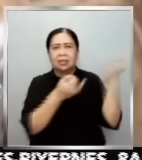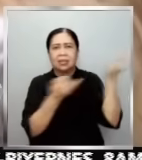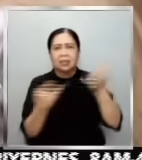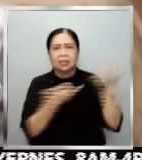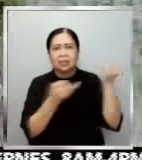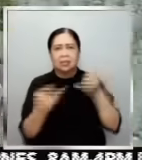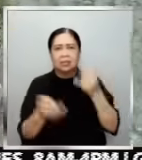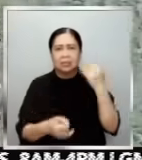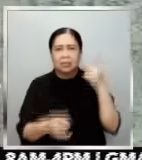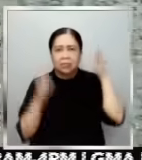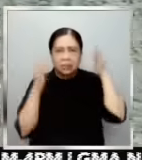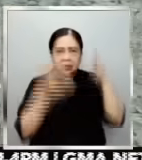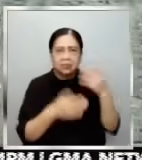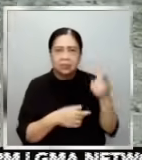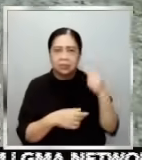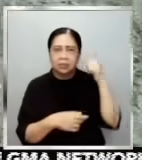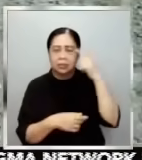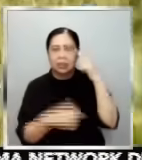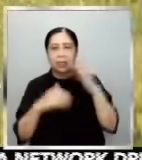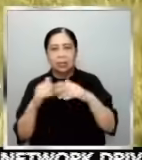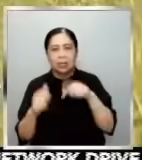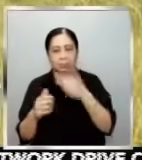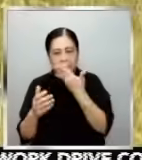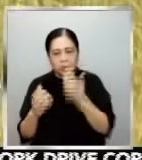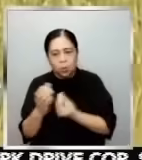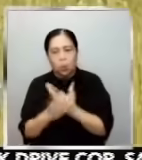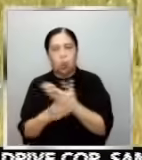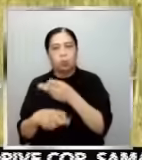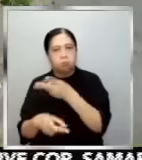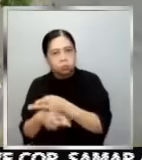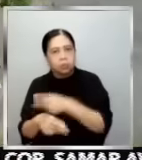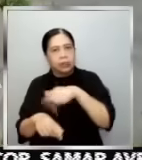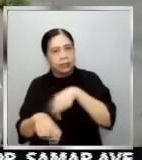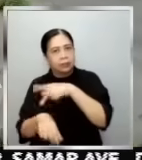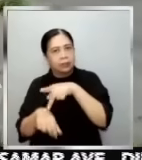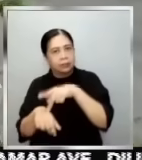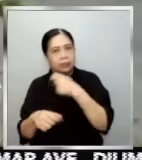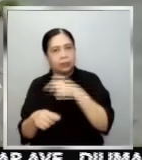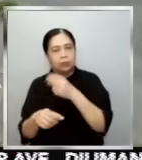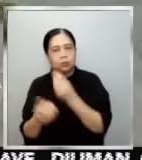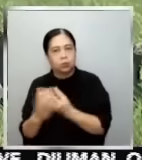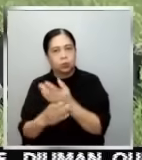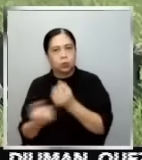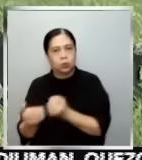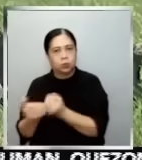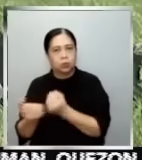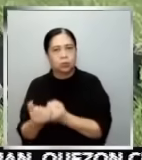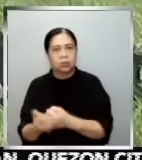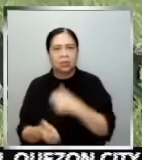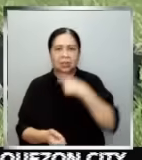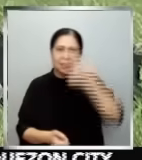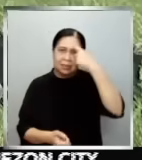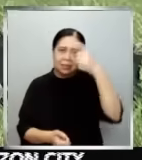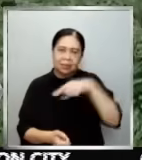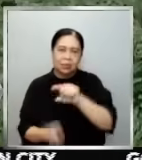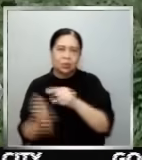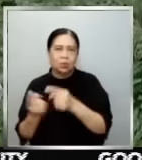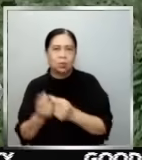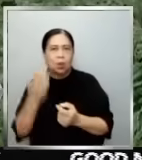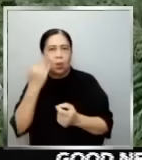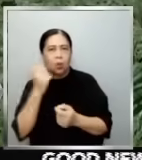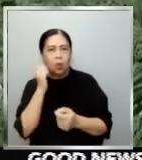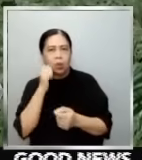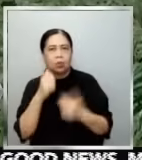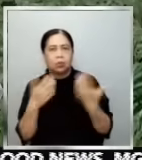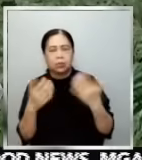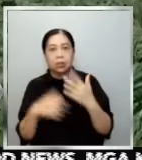pamahalaan sa halip na palakasin ang lokal na produksyon ng bigas hindi rin daw maunawaan ng grupo kung bakit umaabot sa